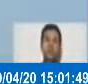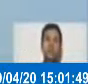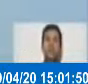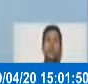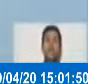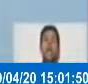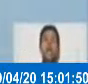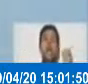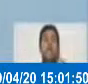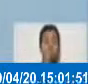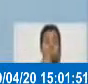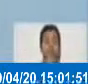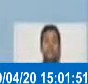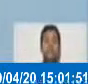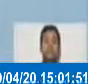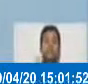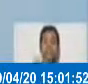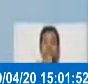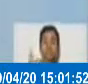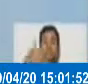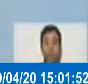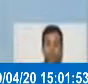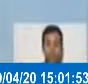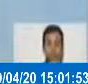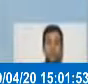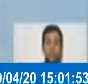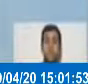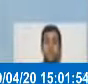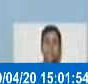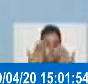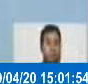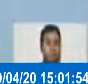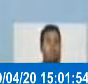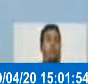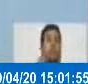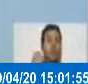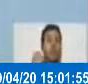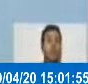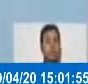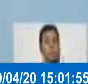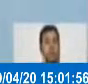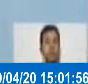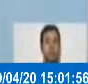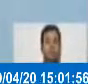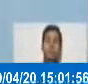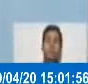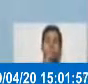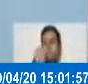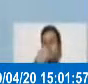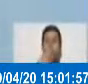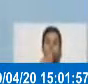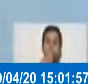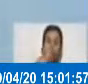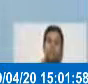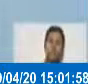ছিল 12 জন। আমরা যারা বাড়িতে থেকে চিকিৎসা নিচ্ছেন, আমাদের হটলাইনের মাধ্যমে আসলে তারা চিকিৎসা নেন,